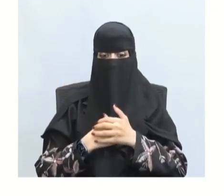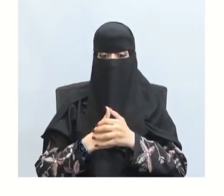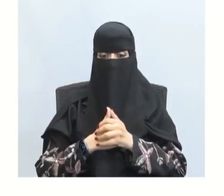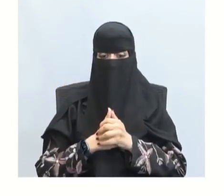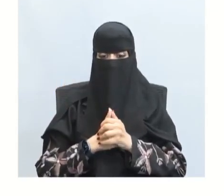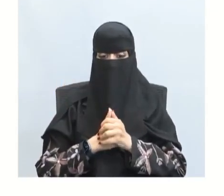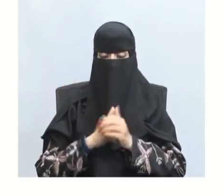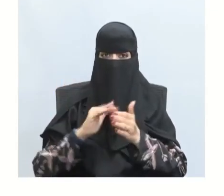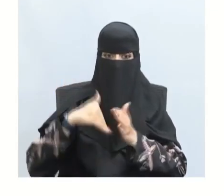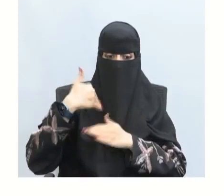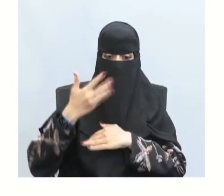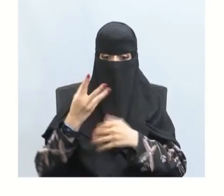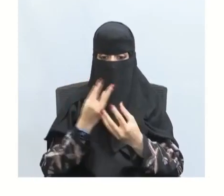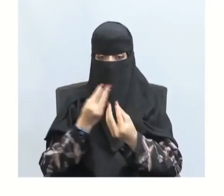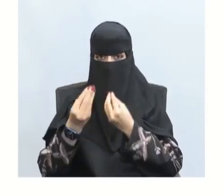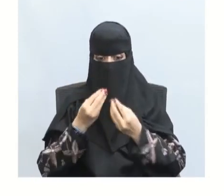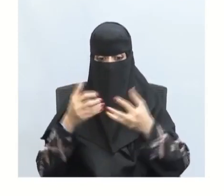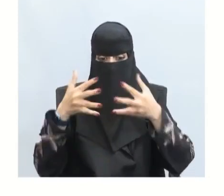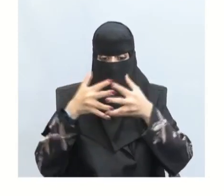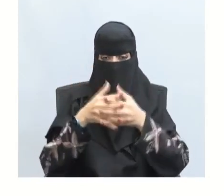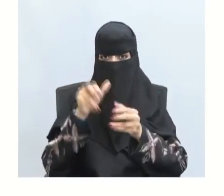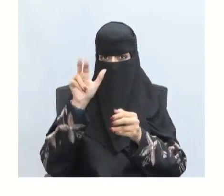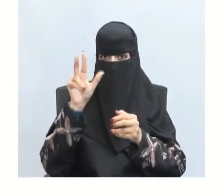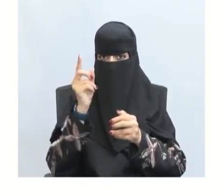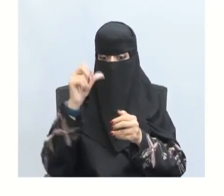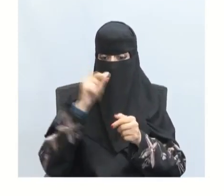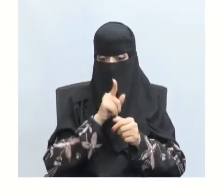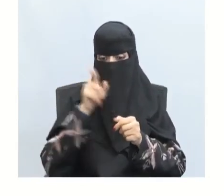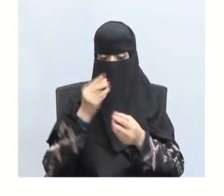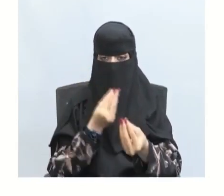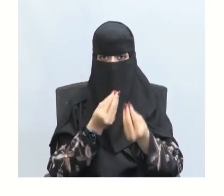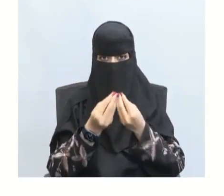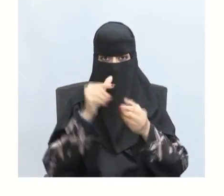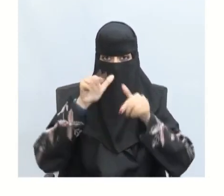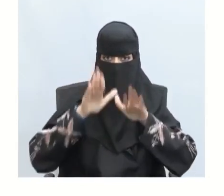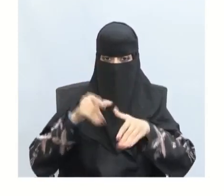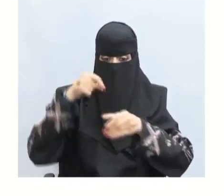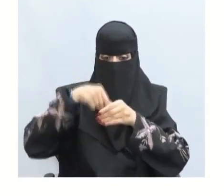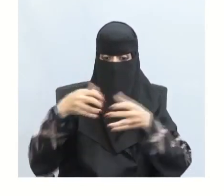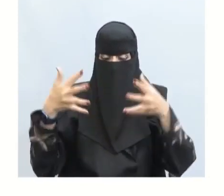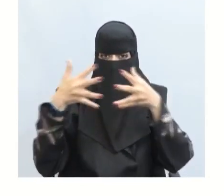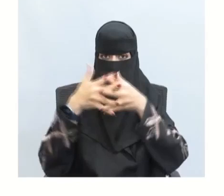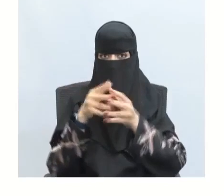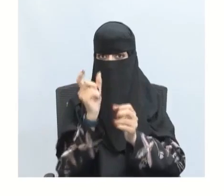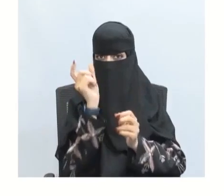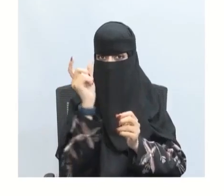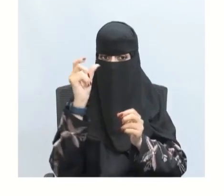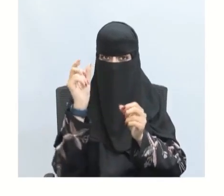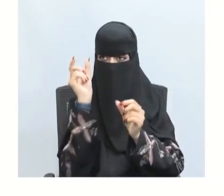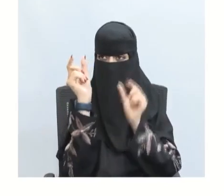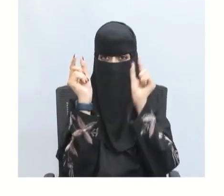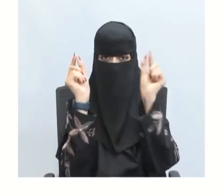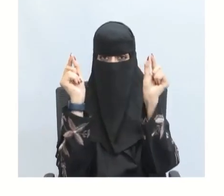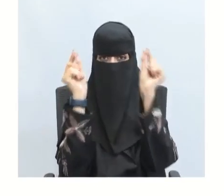الثالثه بعد تفاعلات الاندماج النووي وهي تفاعلات يتم فيها دمج